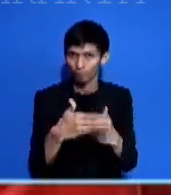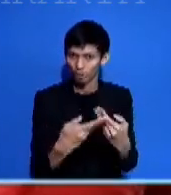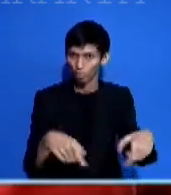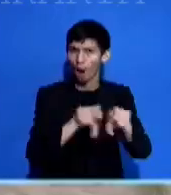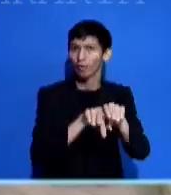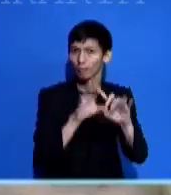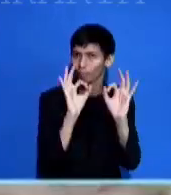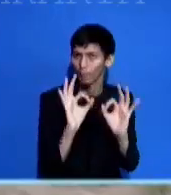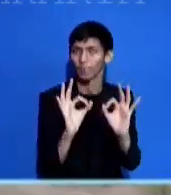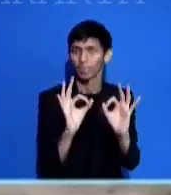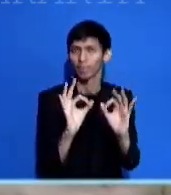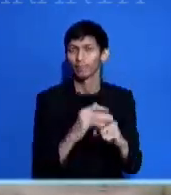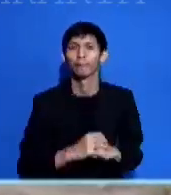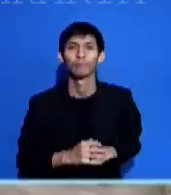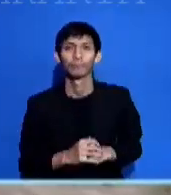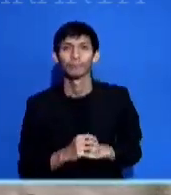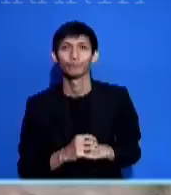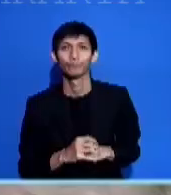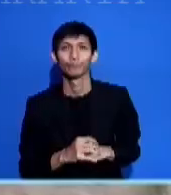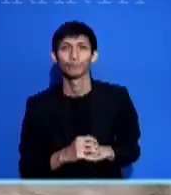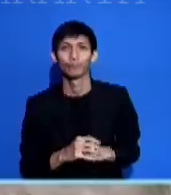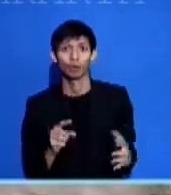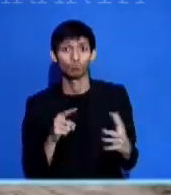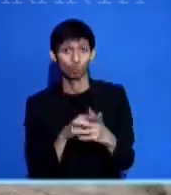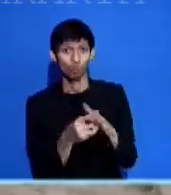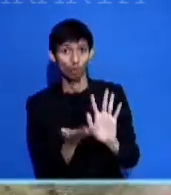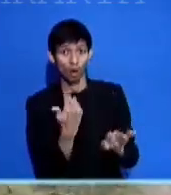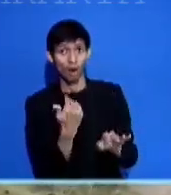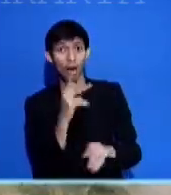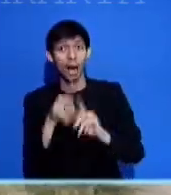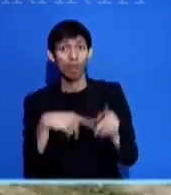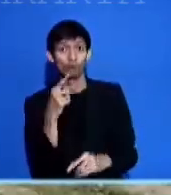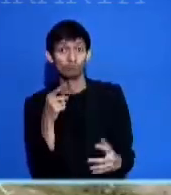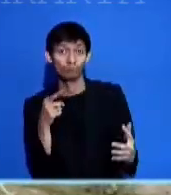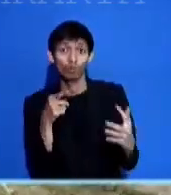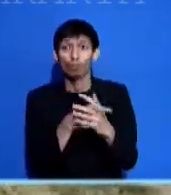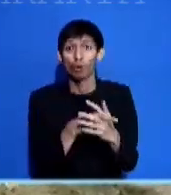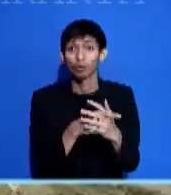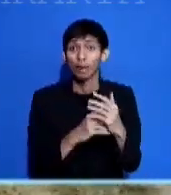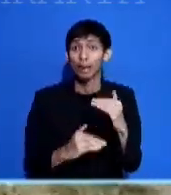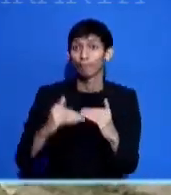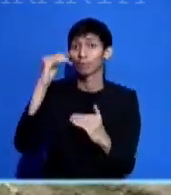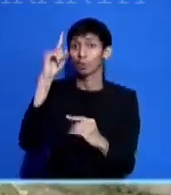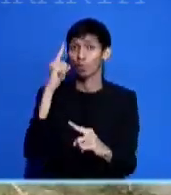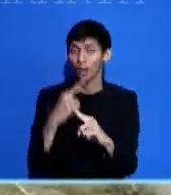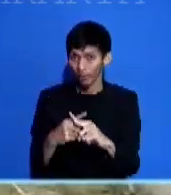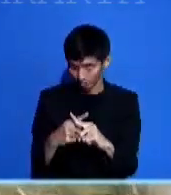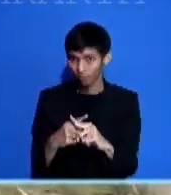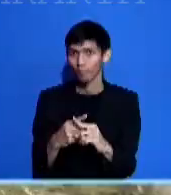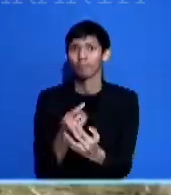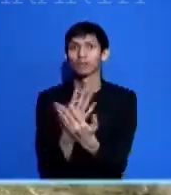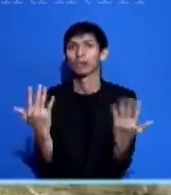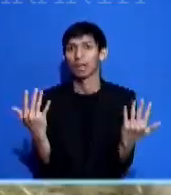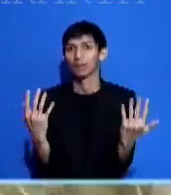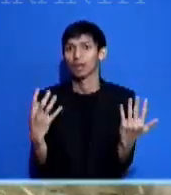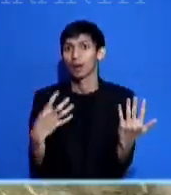mainnya. Pungutan suara ulang hanya dilakukan jika pemilih yang melakukan pencoblosan lebih dari sekali atau warga yang belum mempunyai